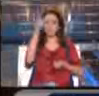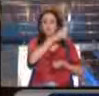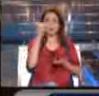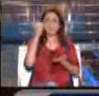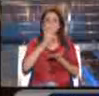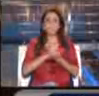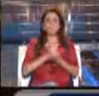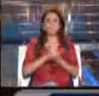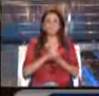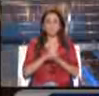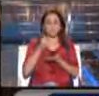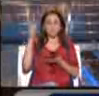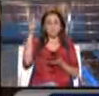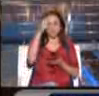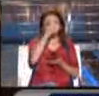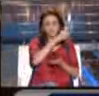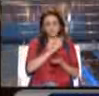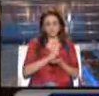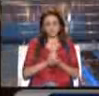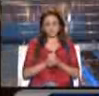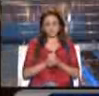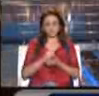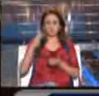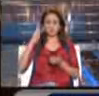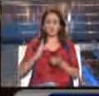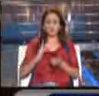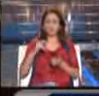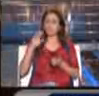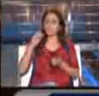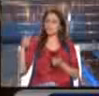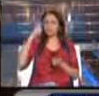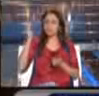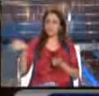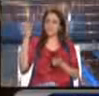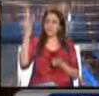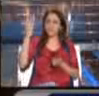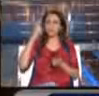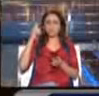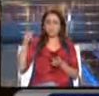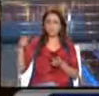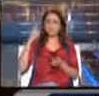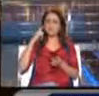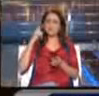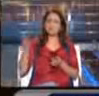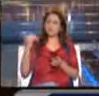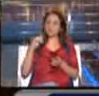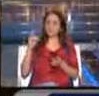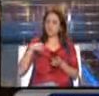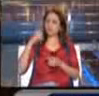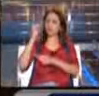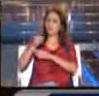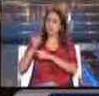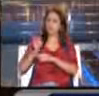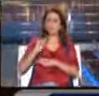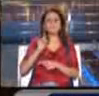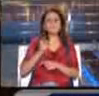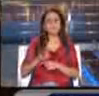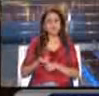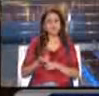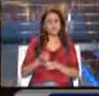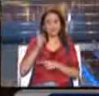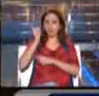انا ملم ببعض حاجات معينه لما بيقعد معاه بيتعامل معاه اللي هو مش فاهم حاجه، اللي هو انت تسمع الكلام احنا نقول لك كده احنا لا، ما ينفعش